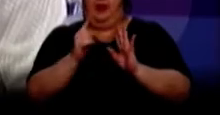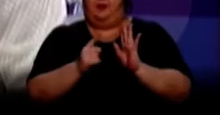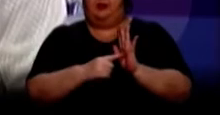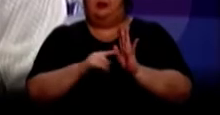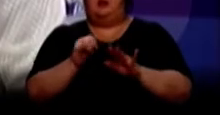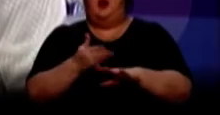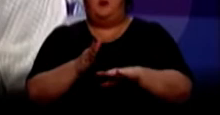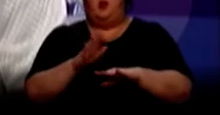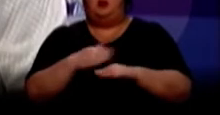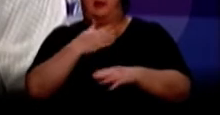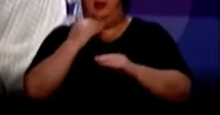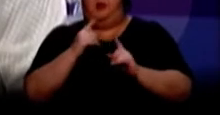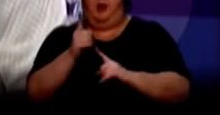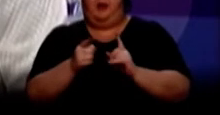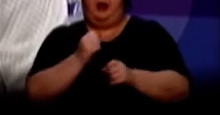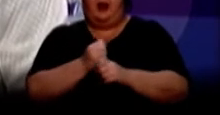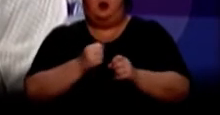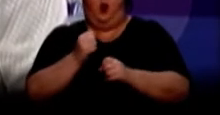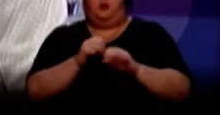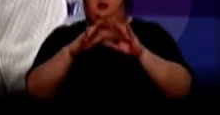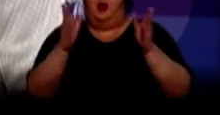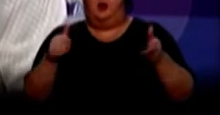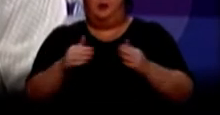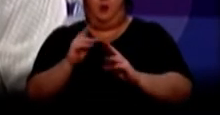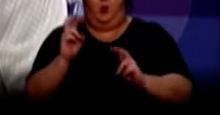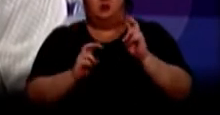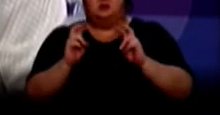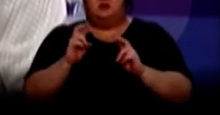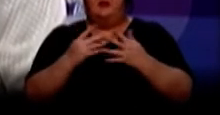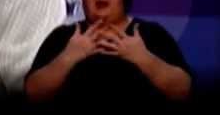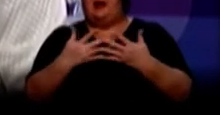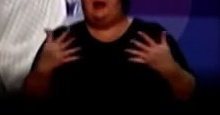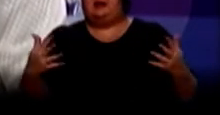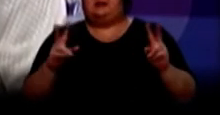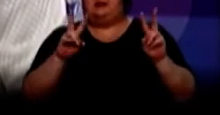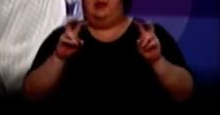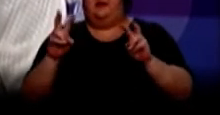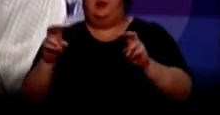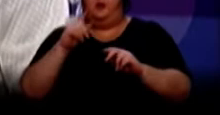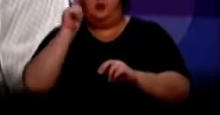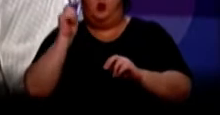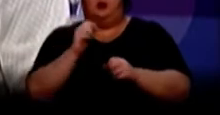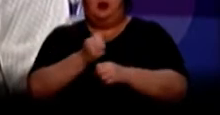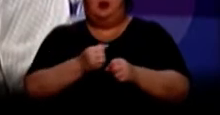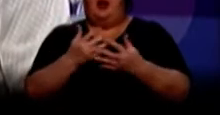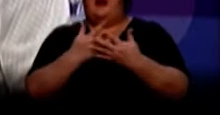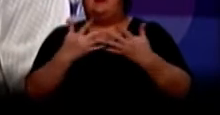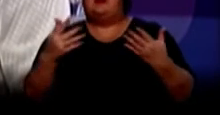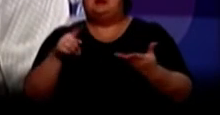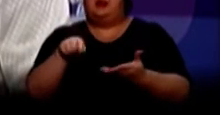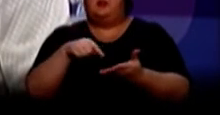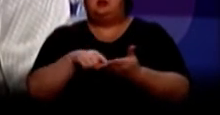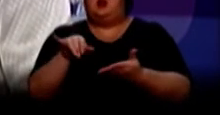в Полтаві немає переробних пунктів. Різні види вторсировини по Україні переробляються в різних містах. І